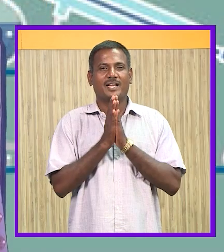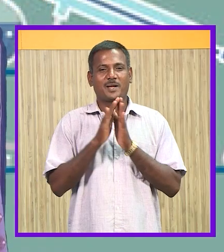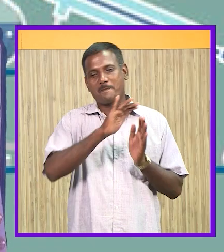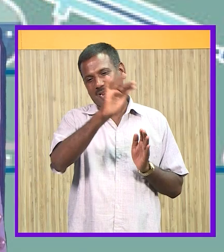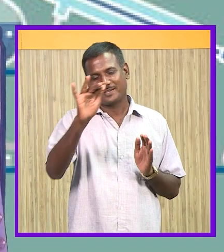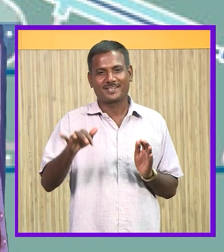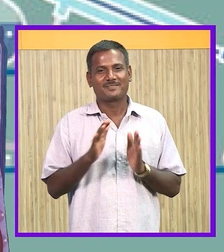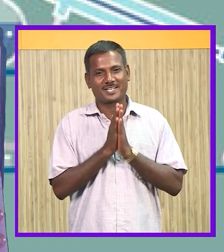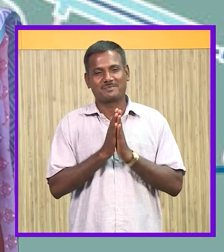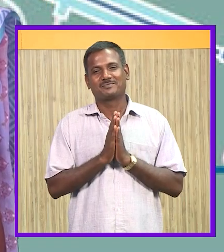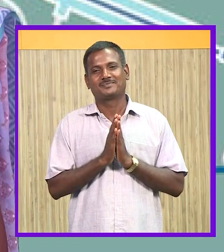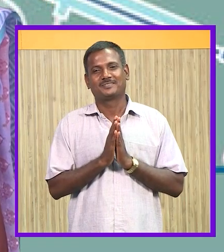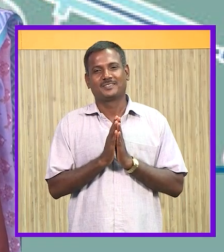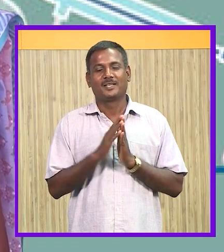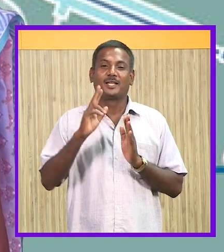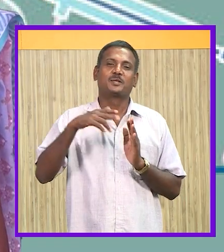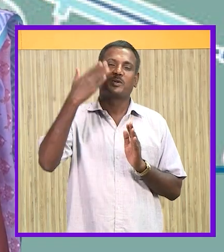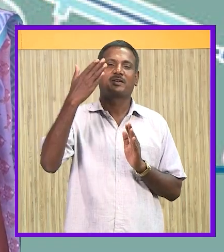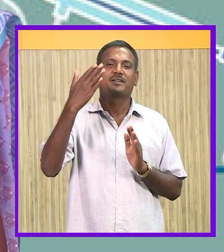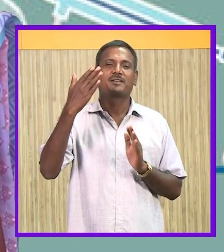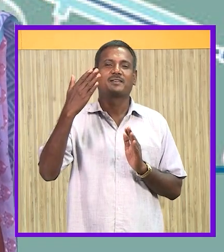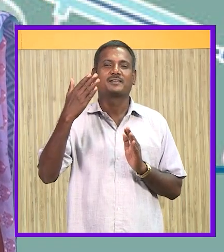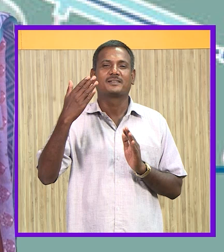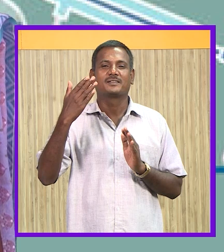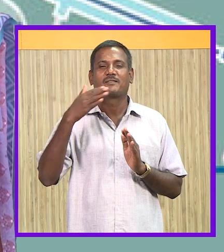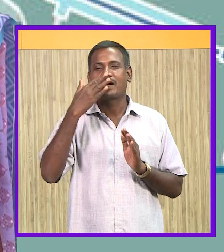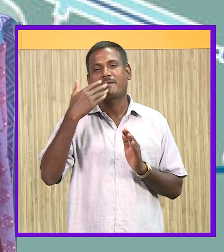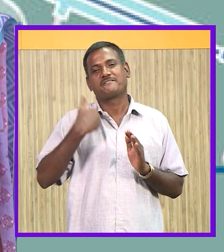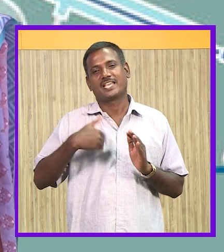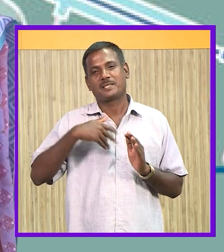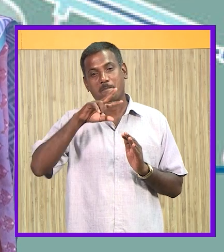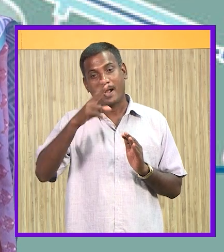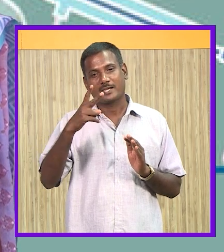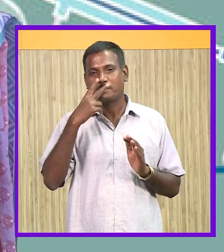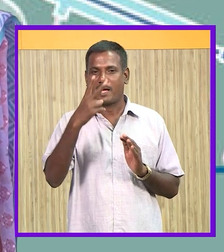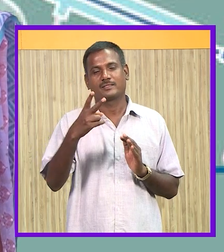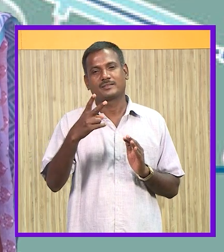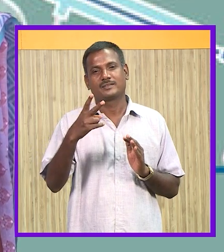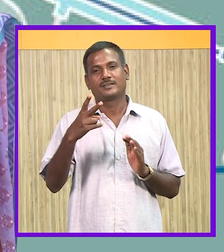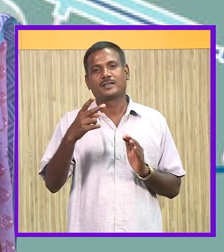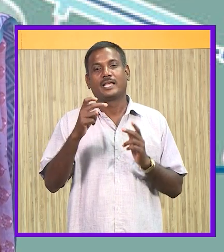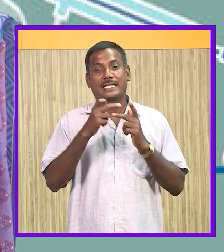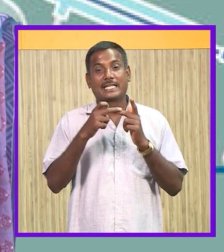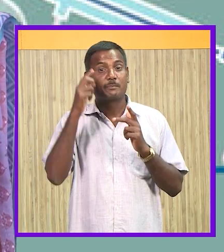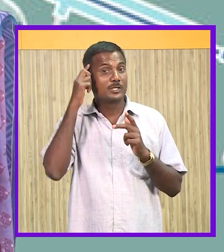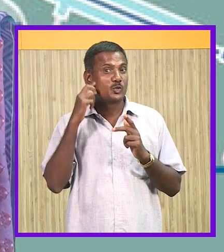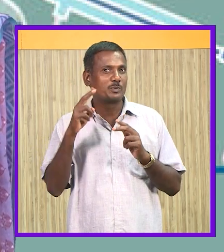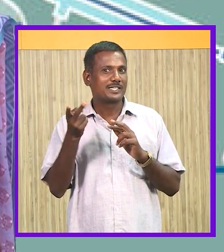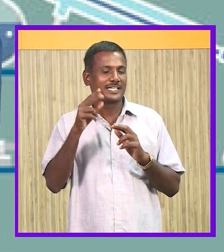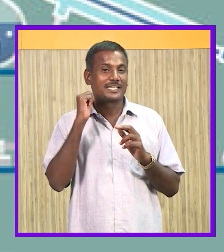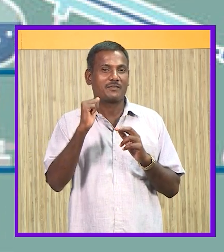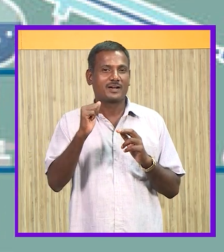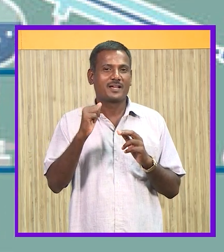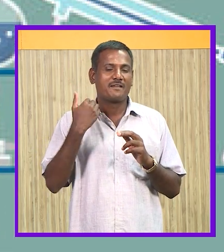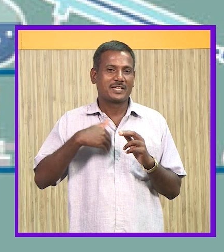வணக்கம் மாணவ செல்வங்களே. இதற்கு முந்தைய வகுப்பில் வேதி மாற்றம் என்றால் என்ன, இரும்பு துருப்பிடித்தல்